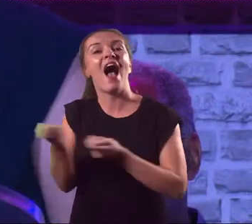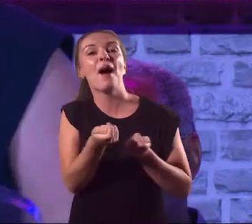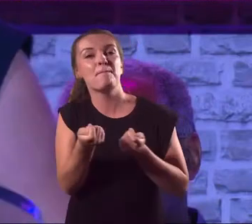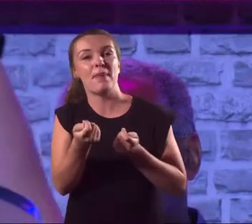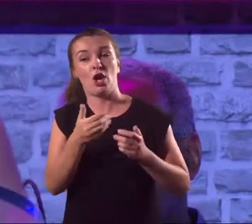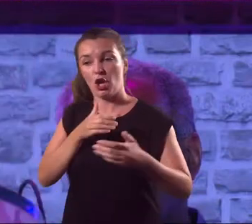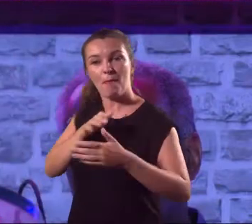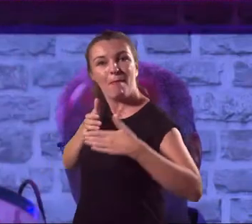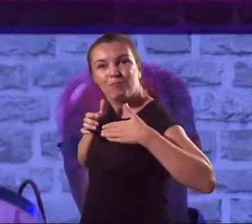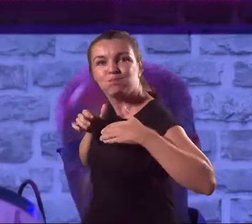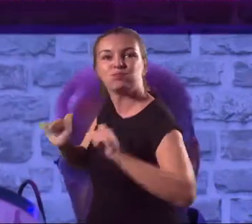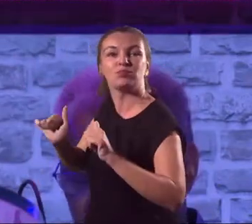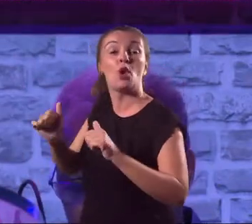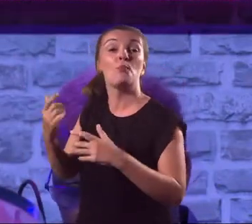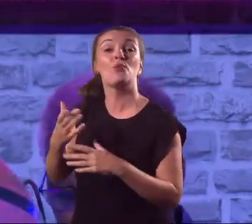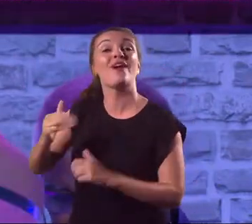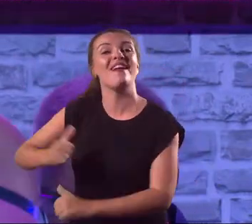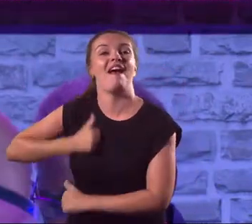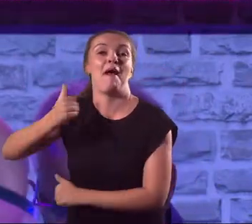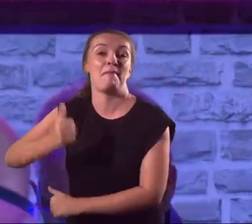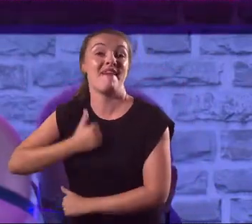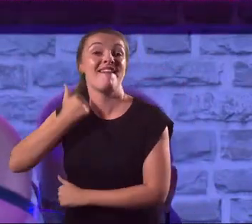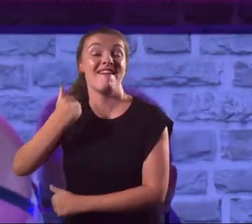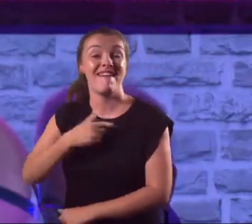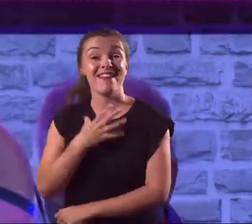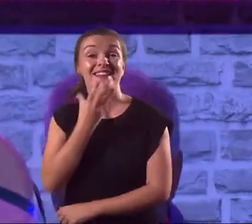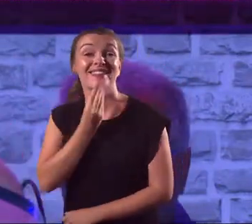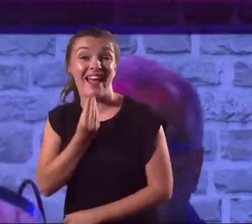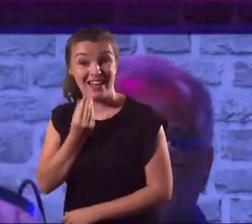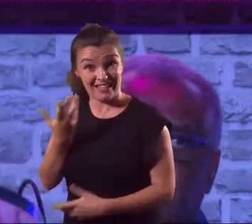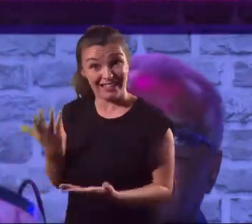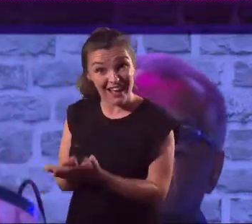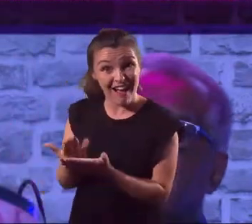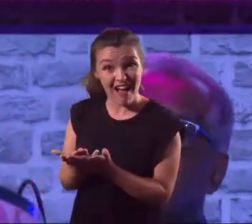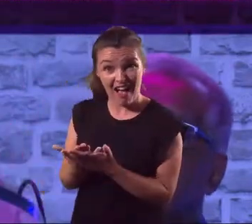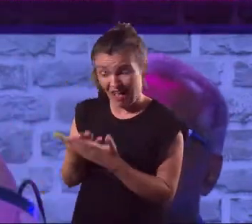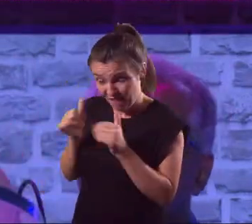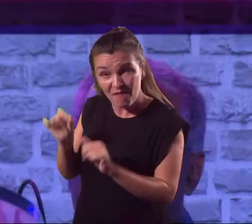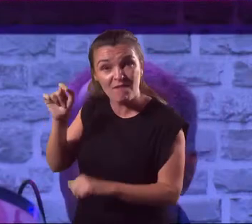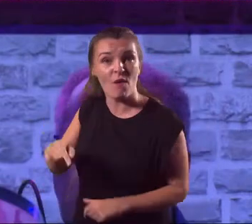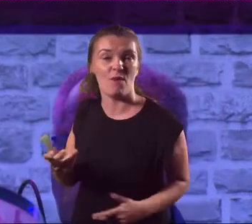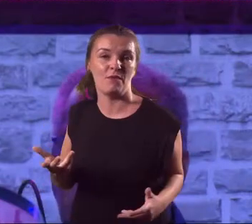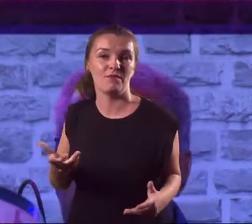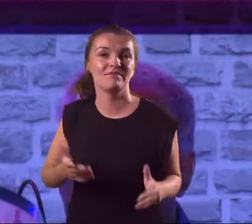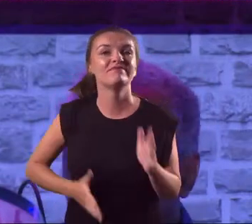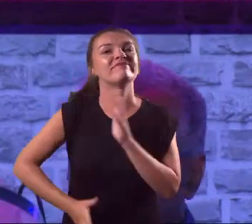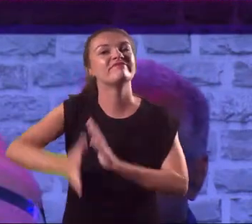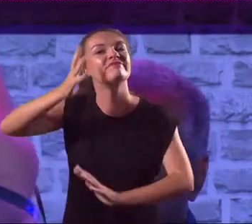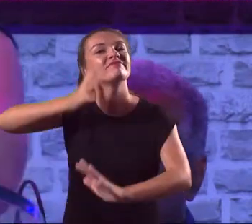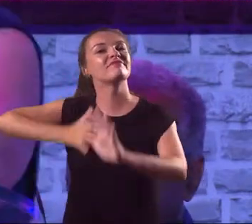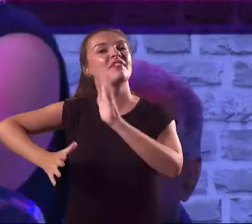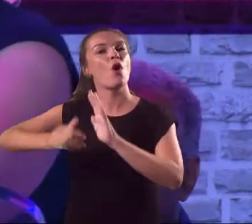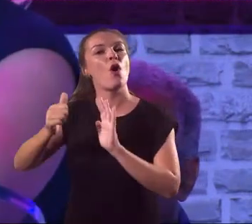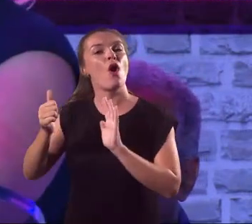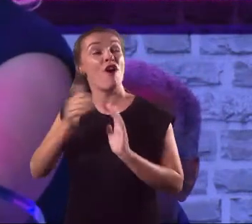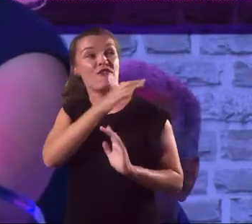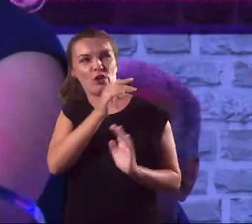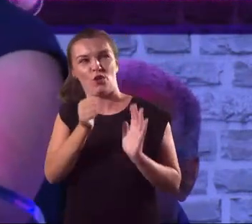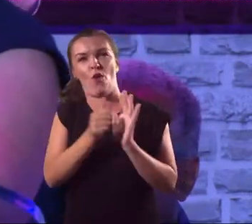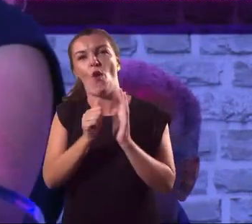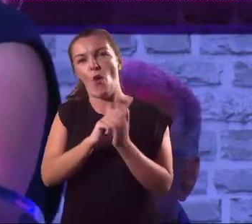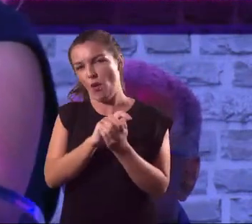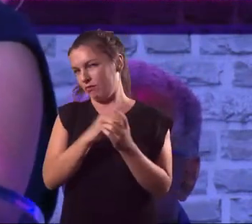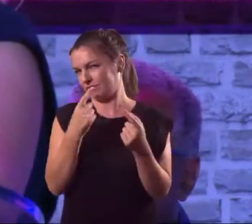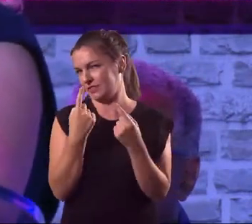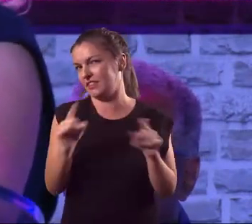droite israélienne. Parce que la France a joué un tout autre rôle dans le passé, justement